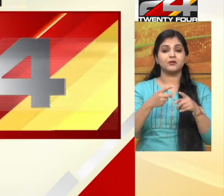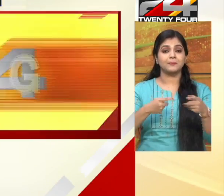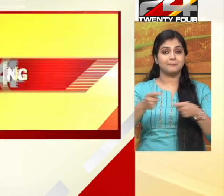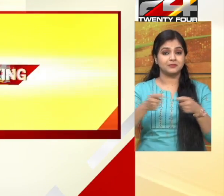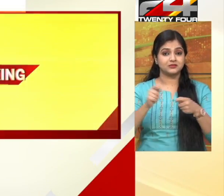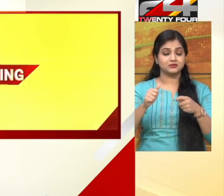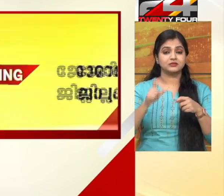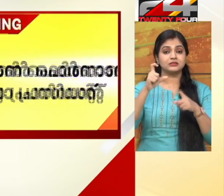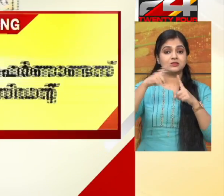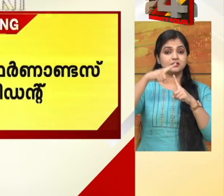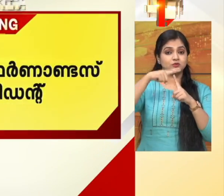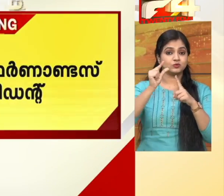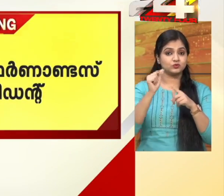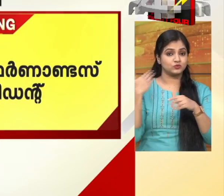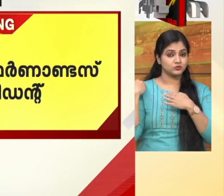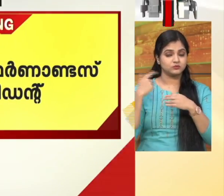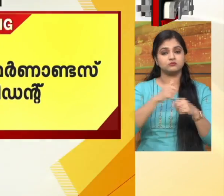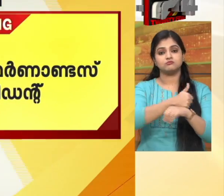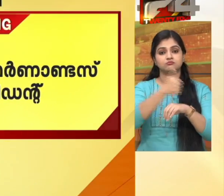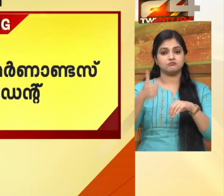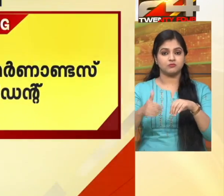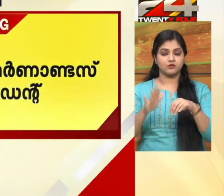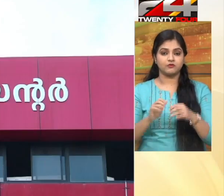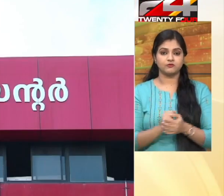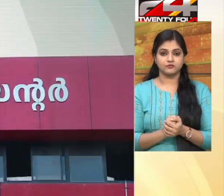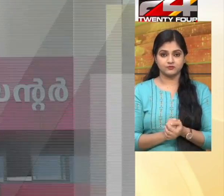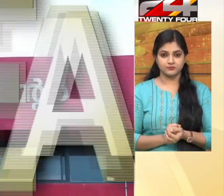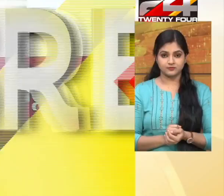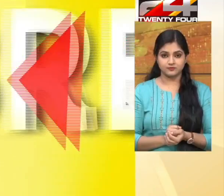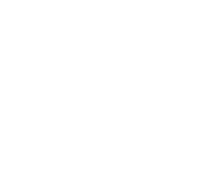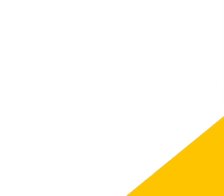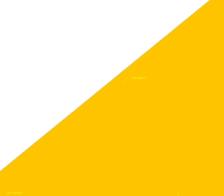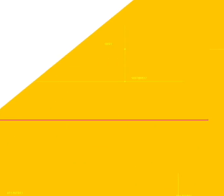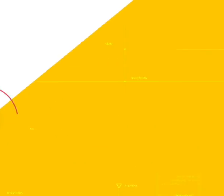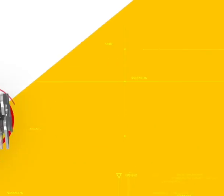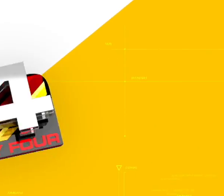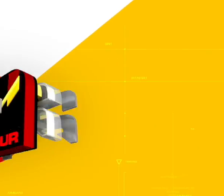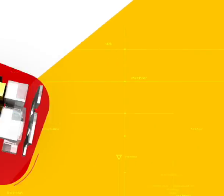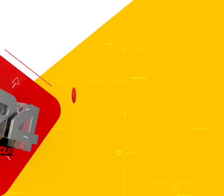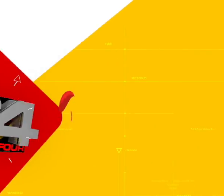ടി യു അദ്ദേഹത്തെ മാറ്റി നിർത്തിയിട്ടുണ്ട്. പ്രജിൻ ശരി, ശ്രീജിത്താണ് കൊച്ചിയിൽ നിന്നും വിവരങ്ങൾ നൽകിയത്.